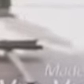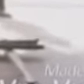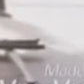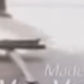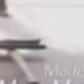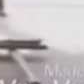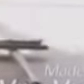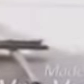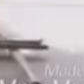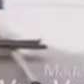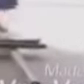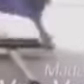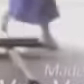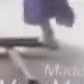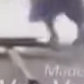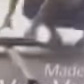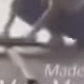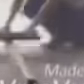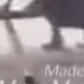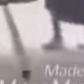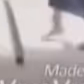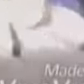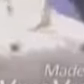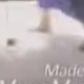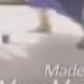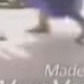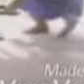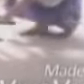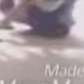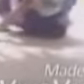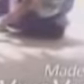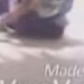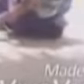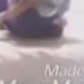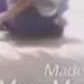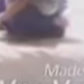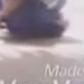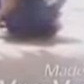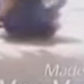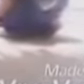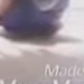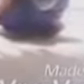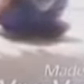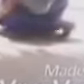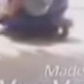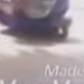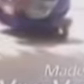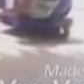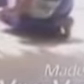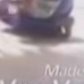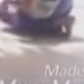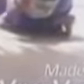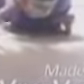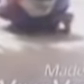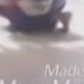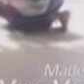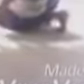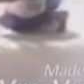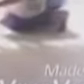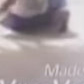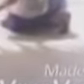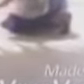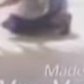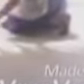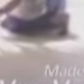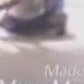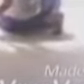Na andyan upang lahat tayo'y matulungan. Di ka bibiguin, bibigyan ng pansin kung ano